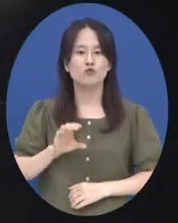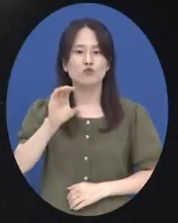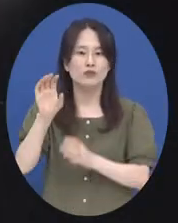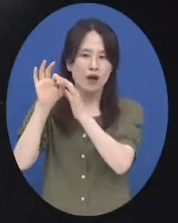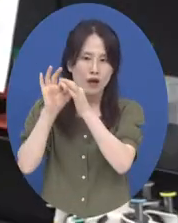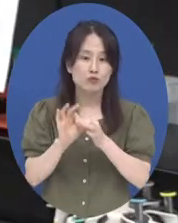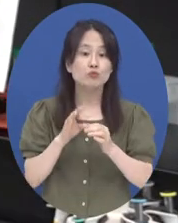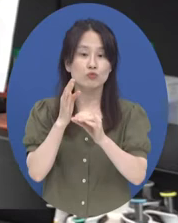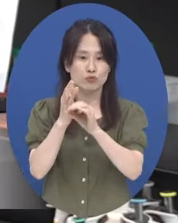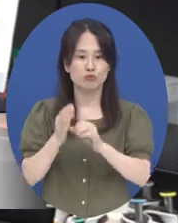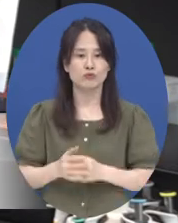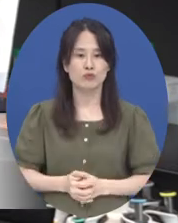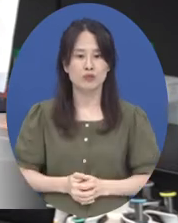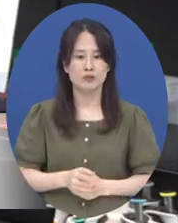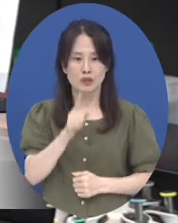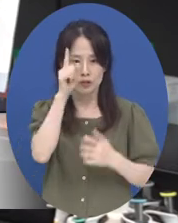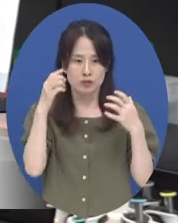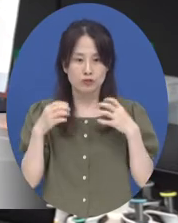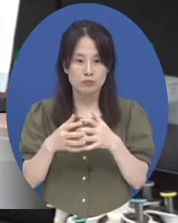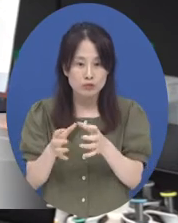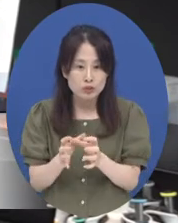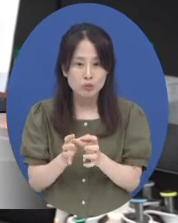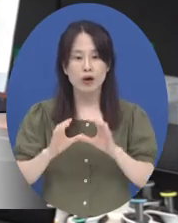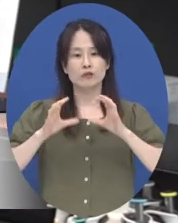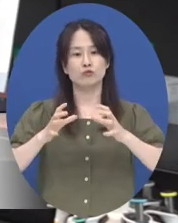상황입니다. 정부기관이나